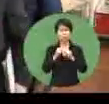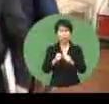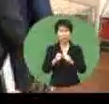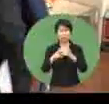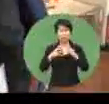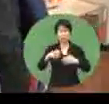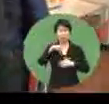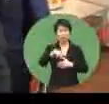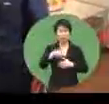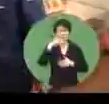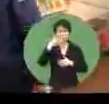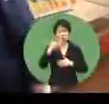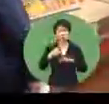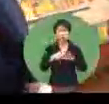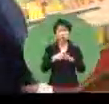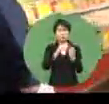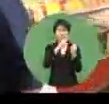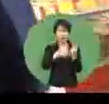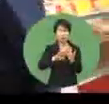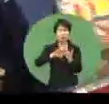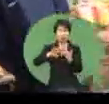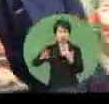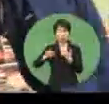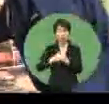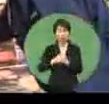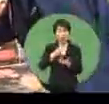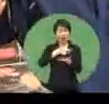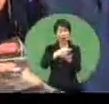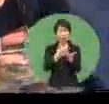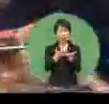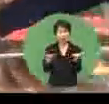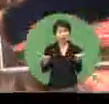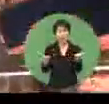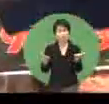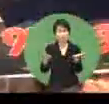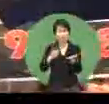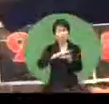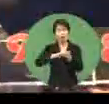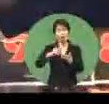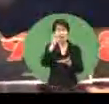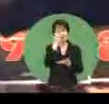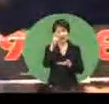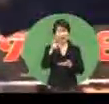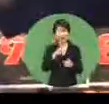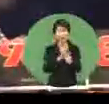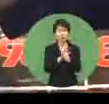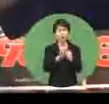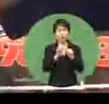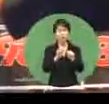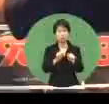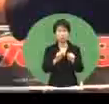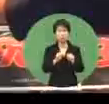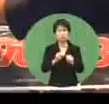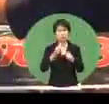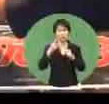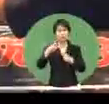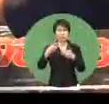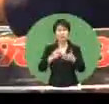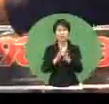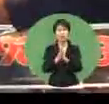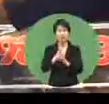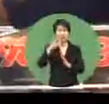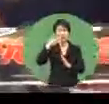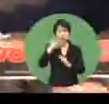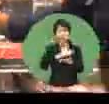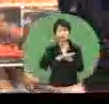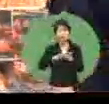大里食肉センターをはじめとした販売店などの衛生管理を支援しているのが三重県食